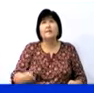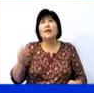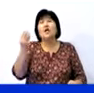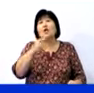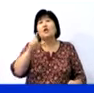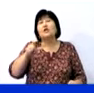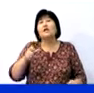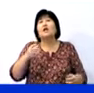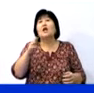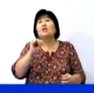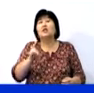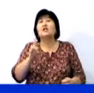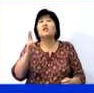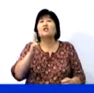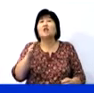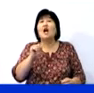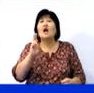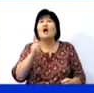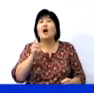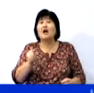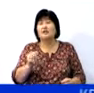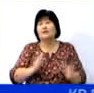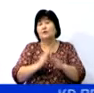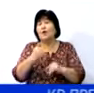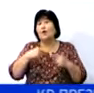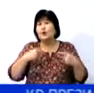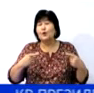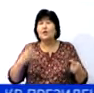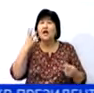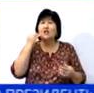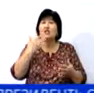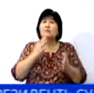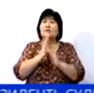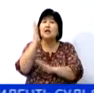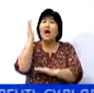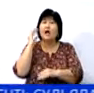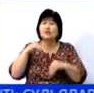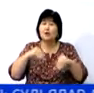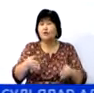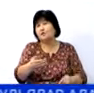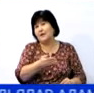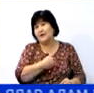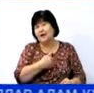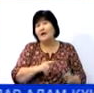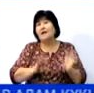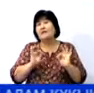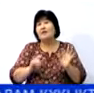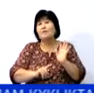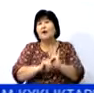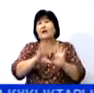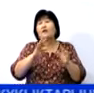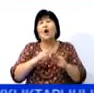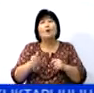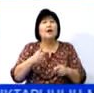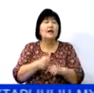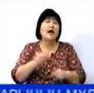Шиеліліктер жер жаңғақты жерсіндіріп көрмек, одан бөлек түрлі жеміс ағаштарын отырғызбақ ниетте. Тың бастамалар туралы аудан